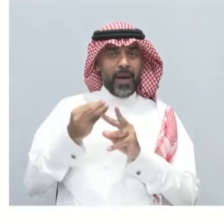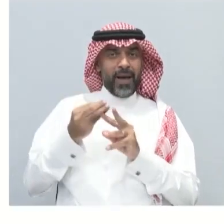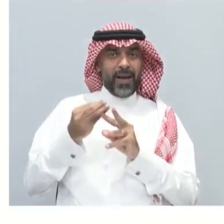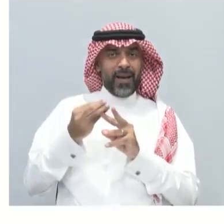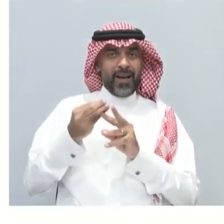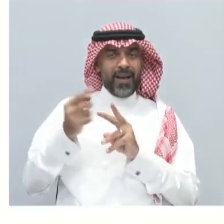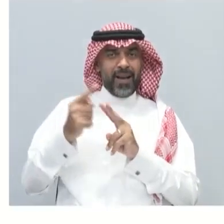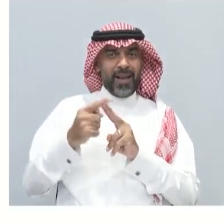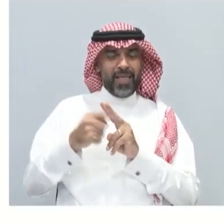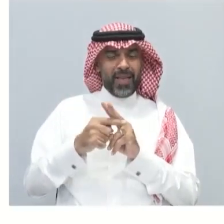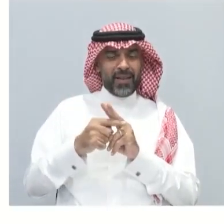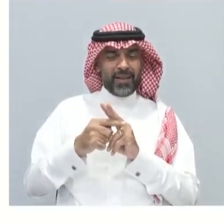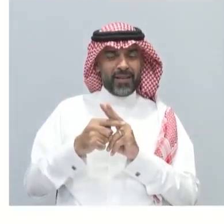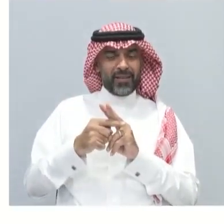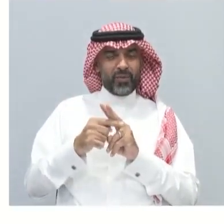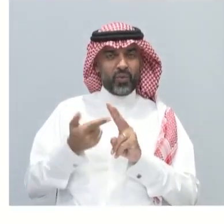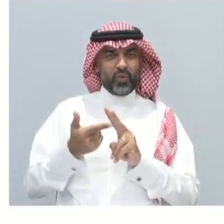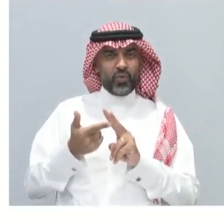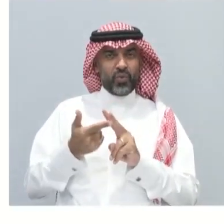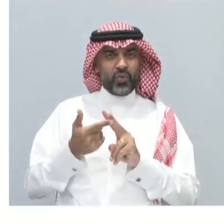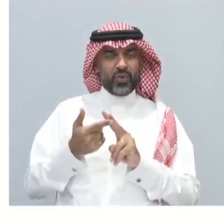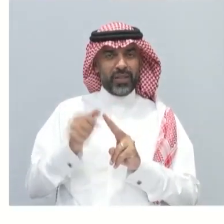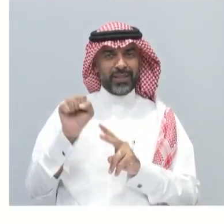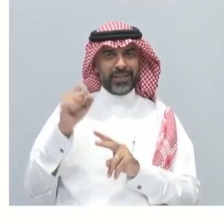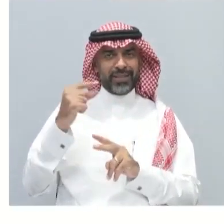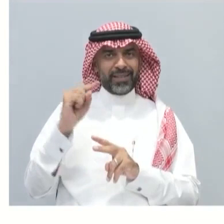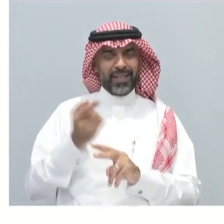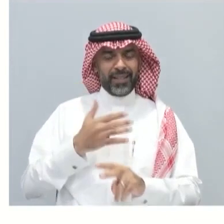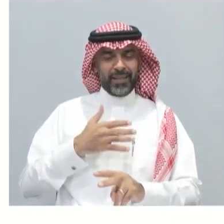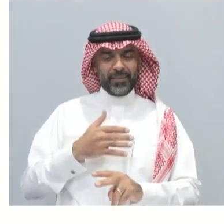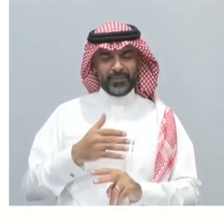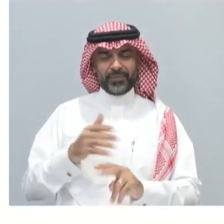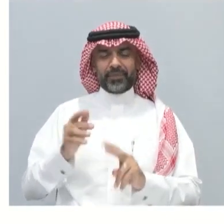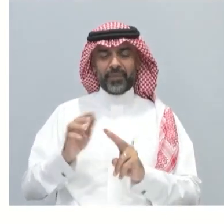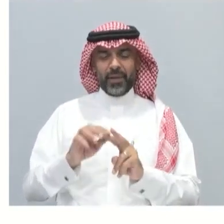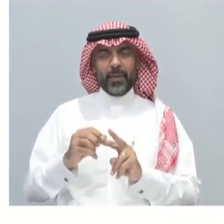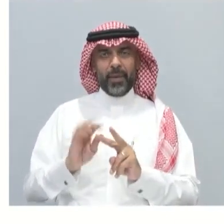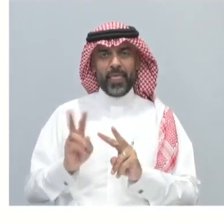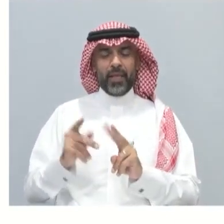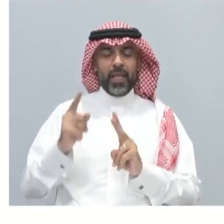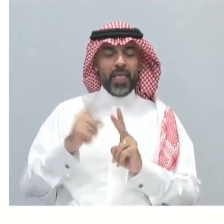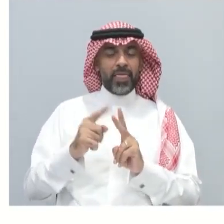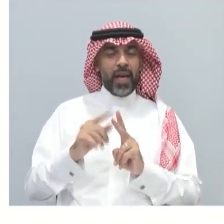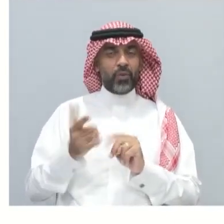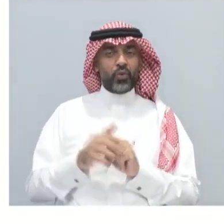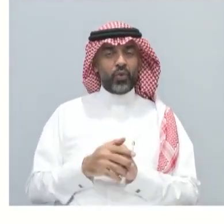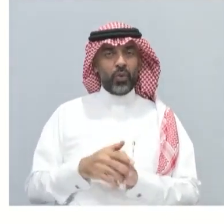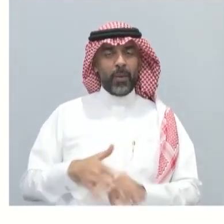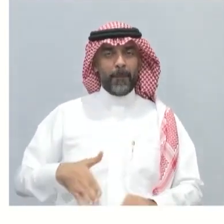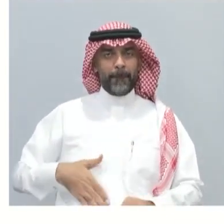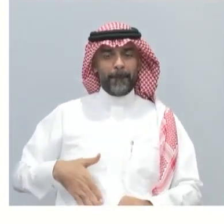بالصدر المنطقه ايضا الاخرى لدينا هي منطقه البطن كما نلاحظ هنا البطن في